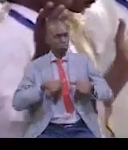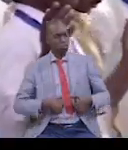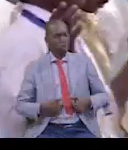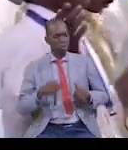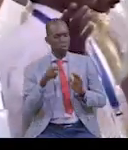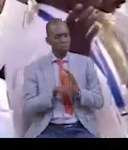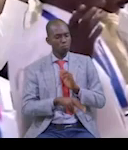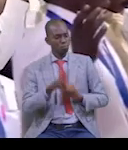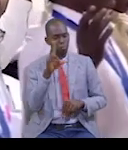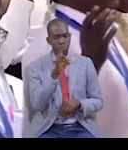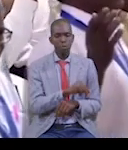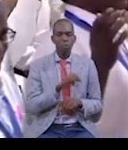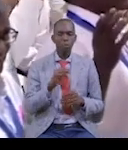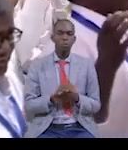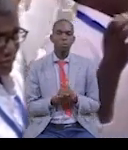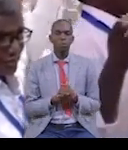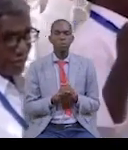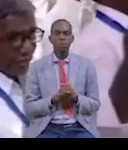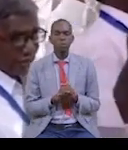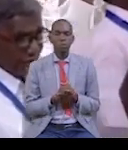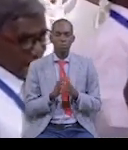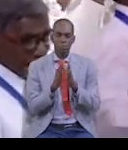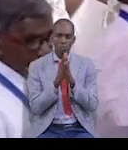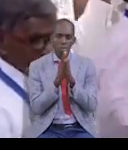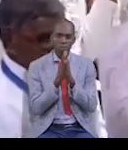అలసటకు నో చెప్పండి.